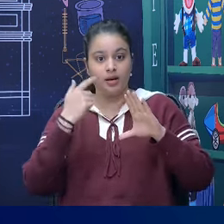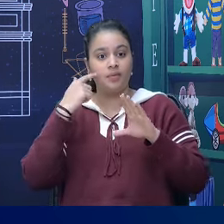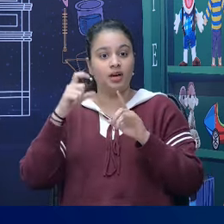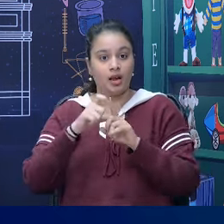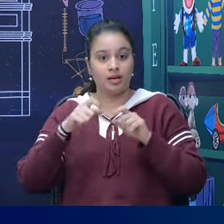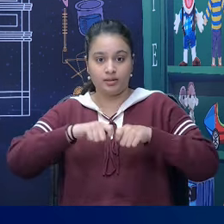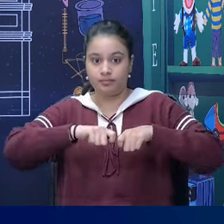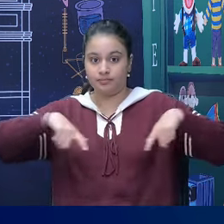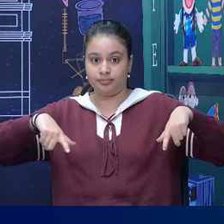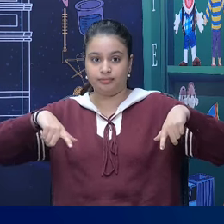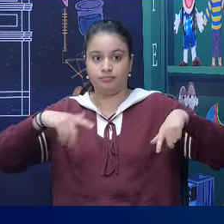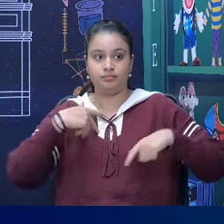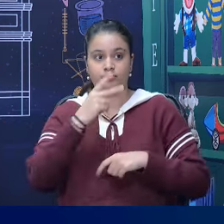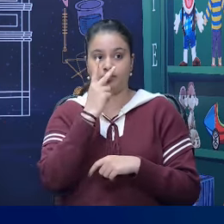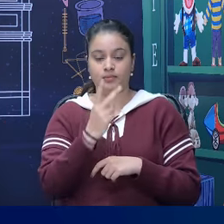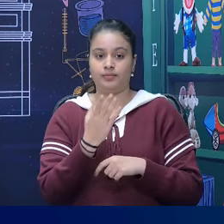है